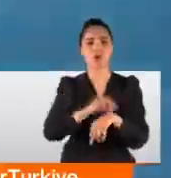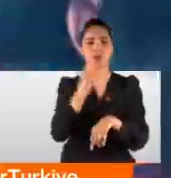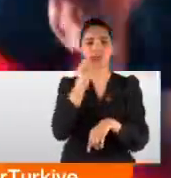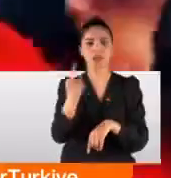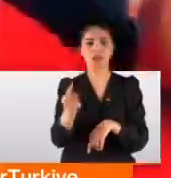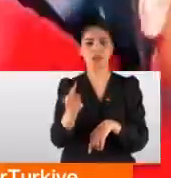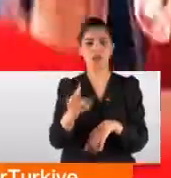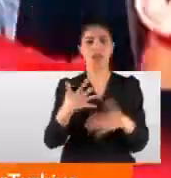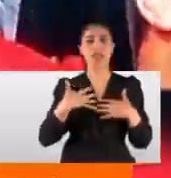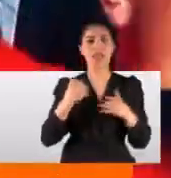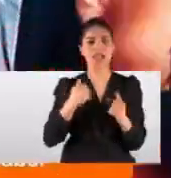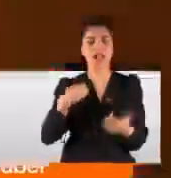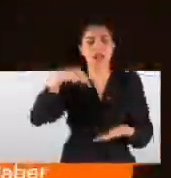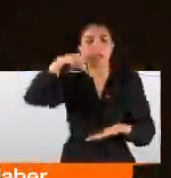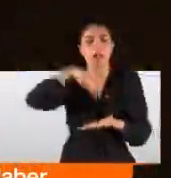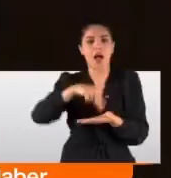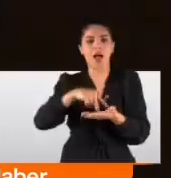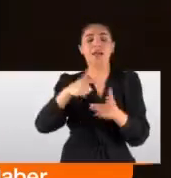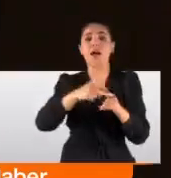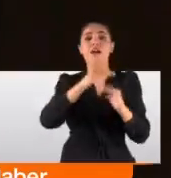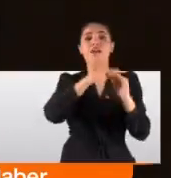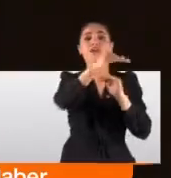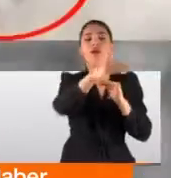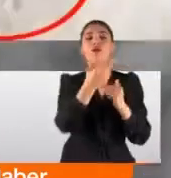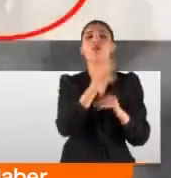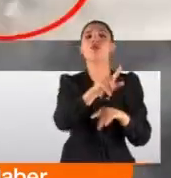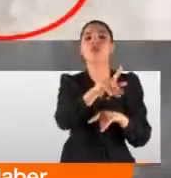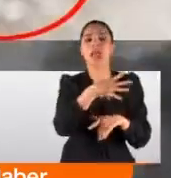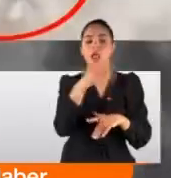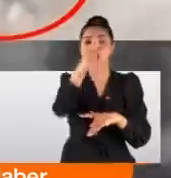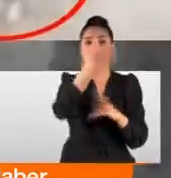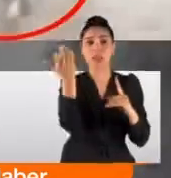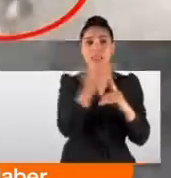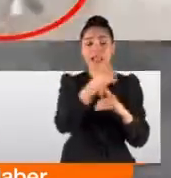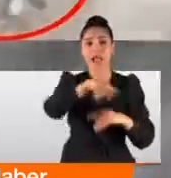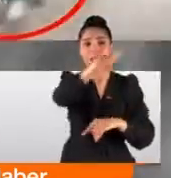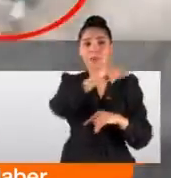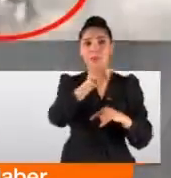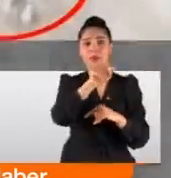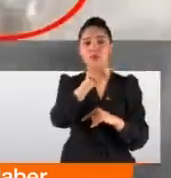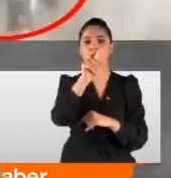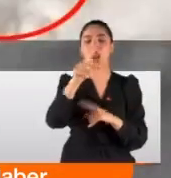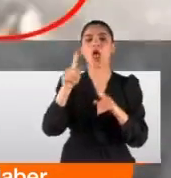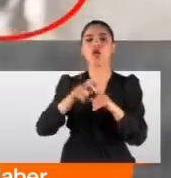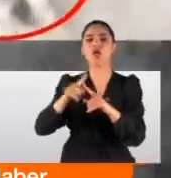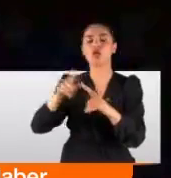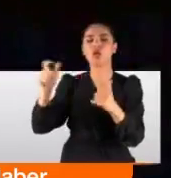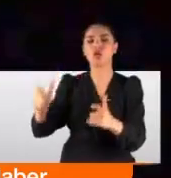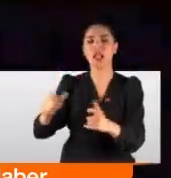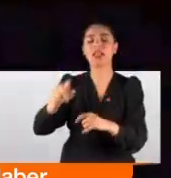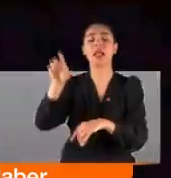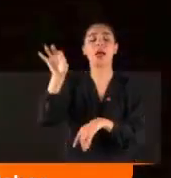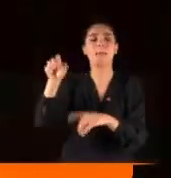şükür sağ salim hayattayız. Ama FETÖ'cüler boş durmuyordu. Hainler Gölbaşı'ndaki TürkSat tesislerini vurdu.